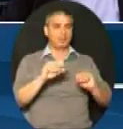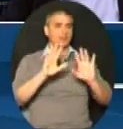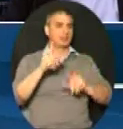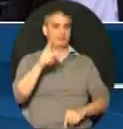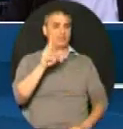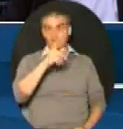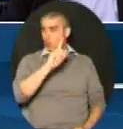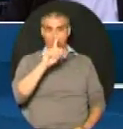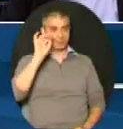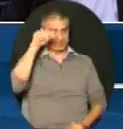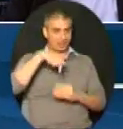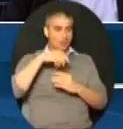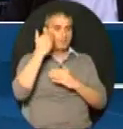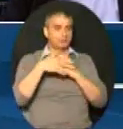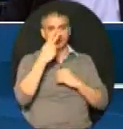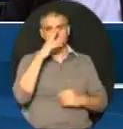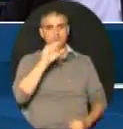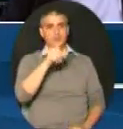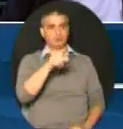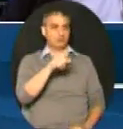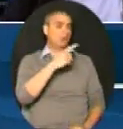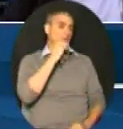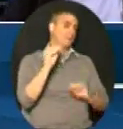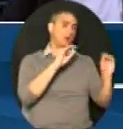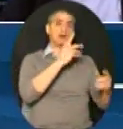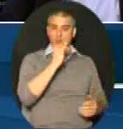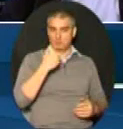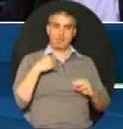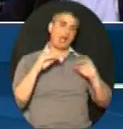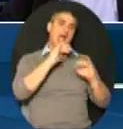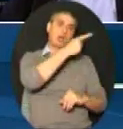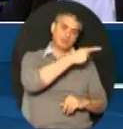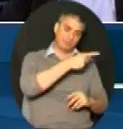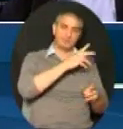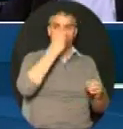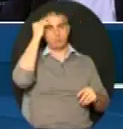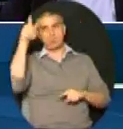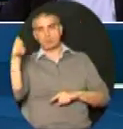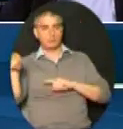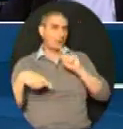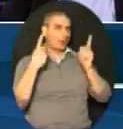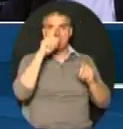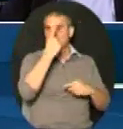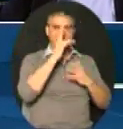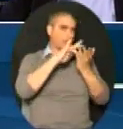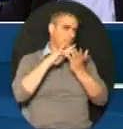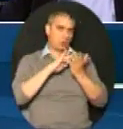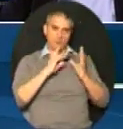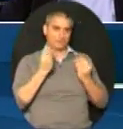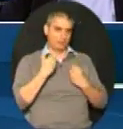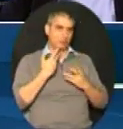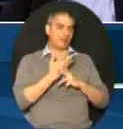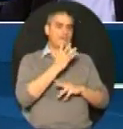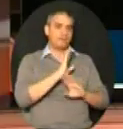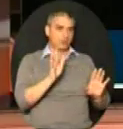גם אם רוממה לא תהיה ברוממה, בסוף מנסים לשתק אותה. חוצבים, אני עוקבת נכון, בהר חוצבים, וזה היה אחרי מודיעין, ואחרי 1001 דברים שאנחנו